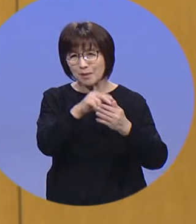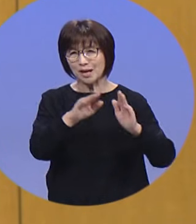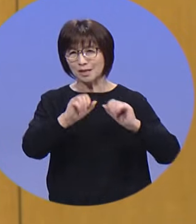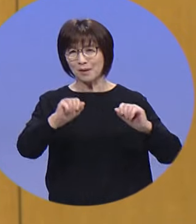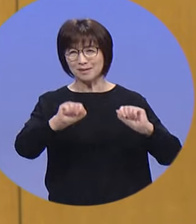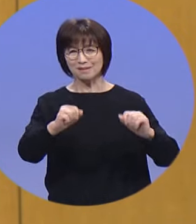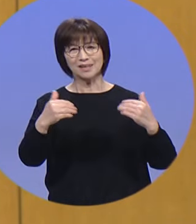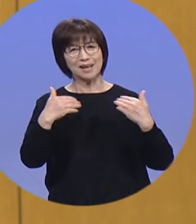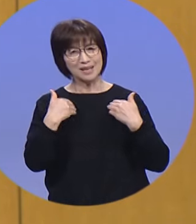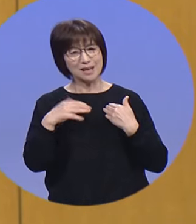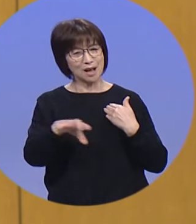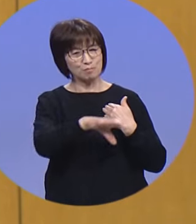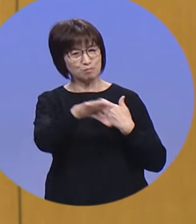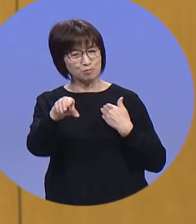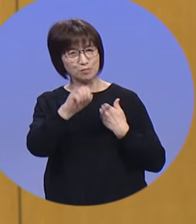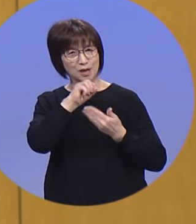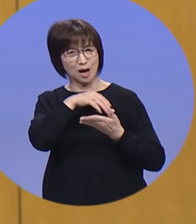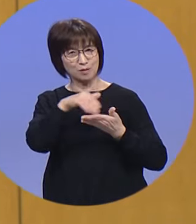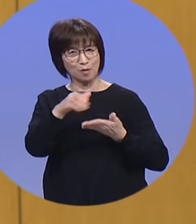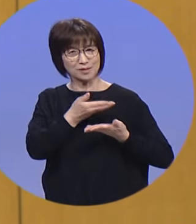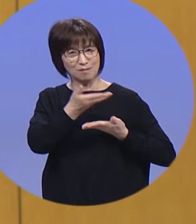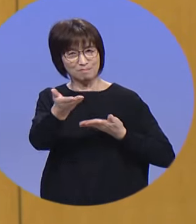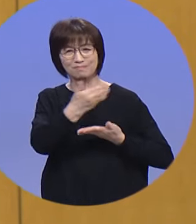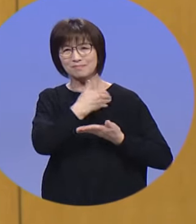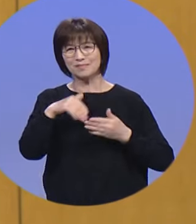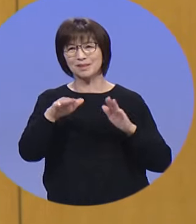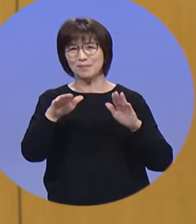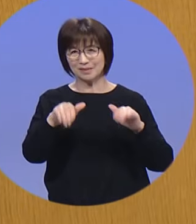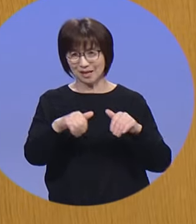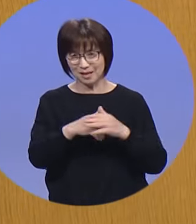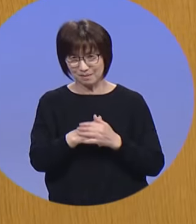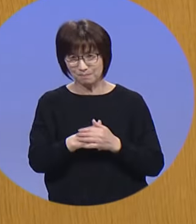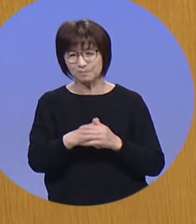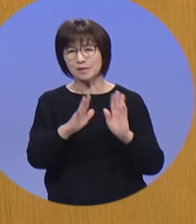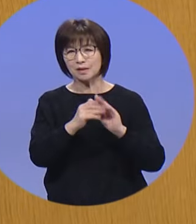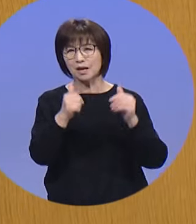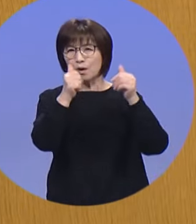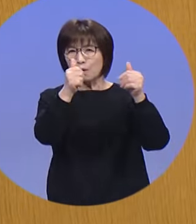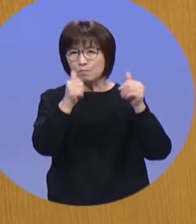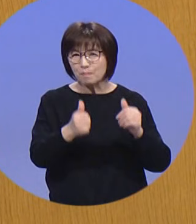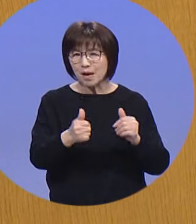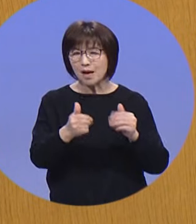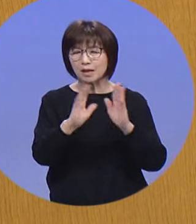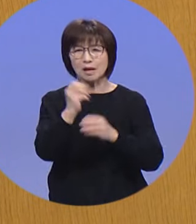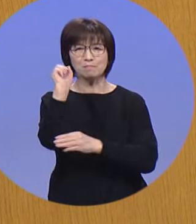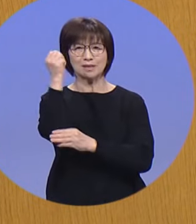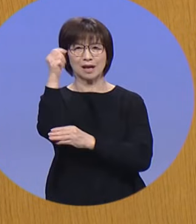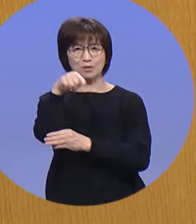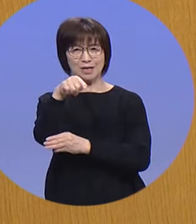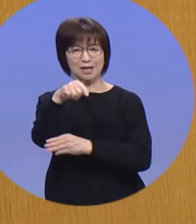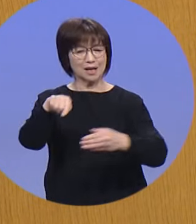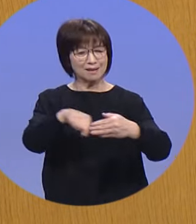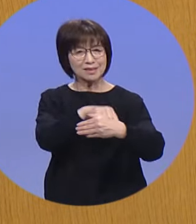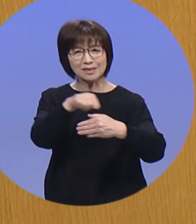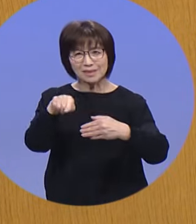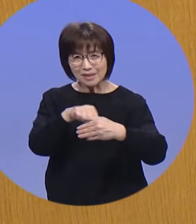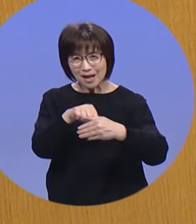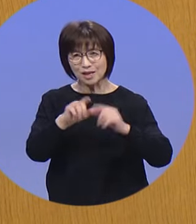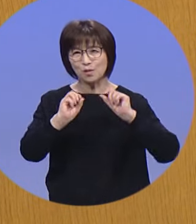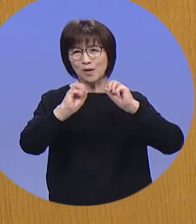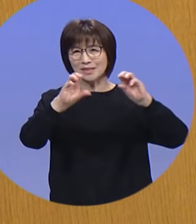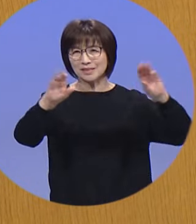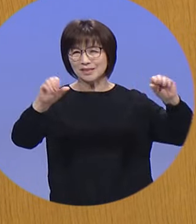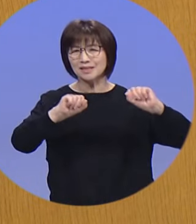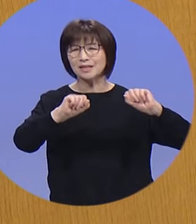らなければならない分野に予算が充てることができました。県ホームページや県民だよりなどでその内容を発信してまい